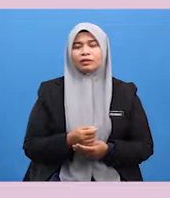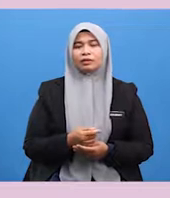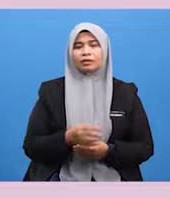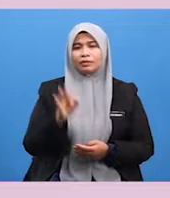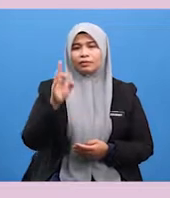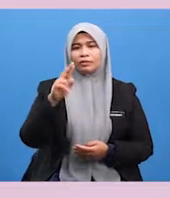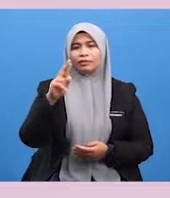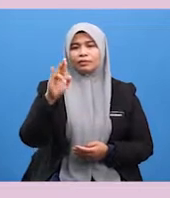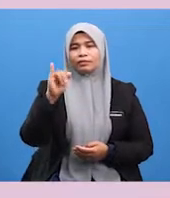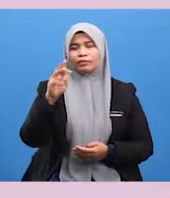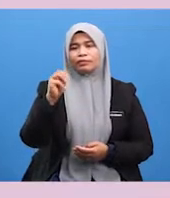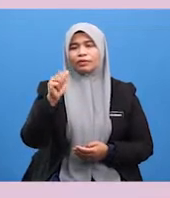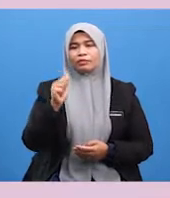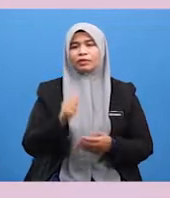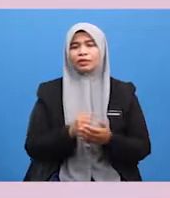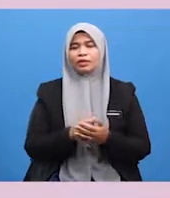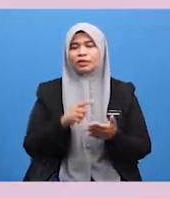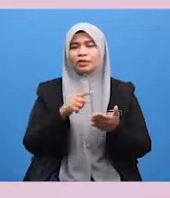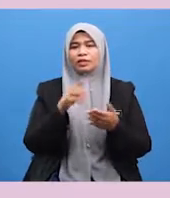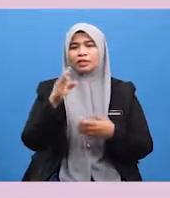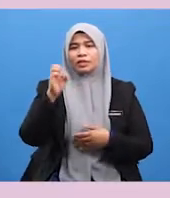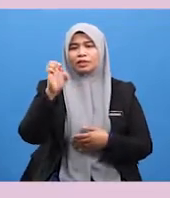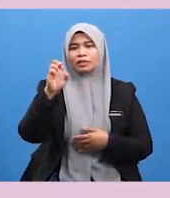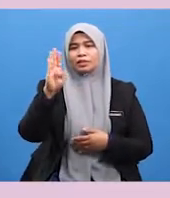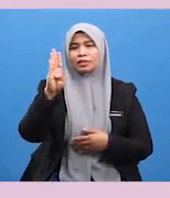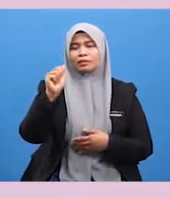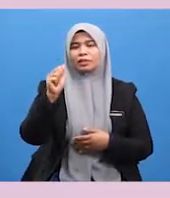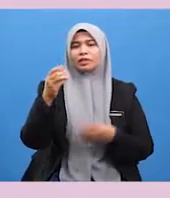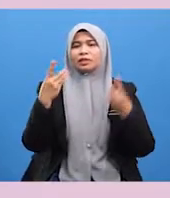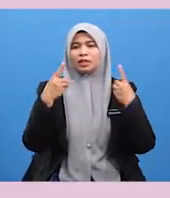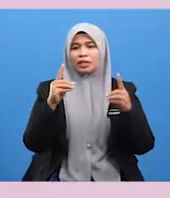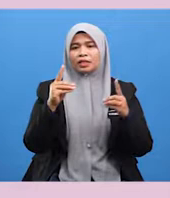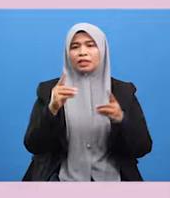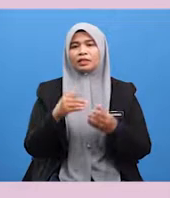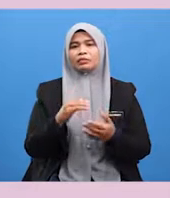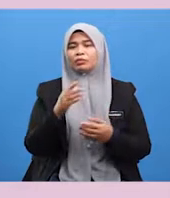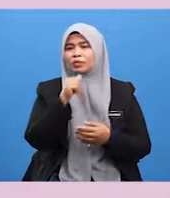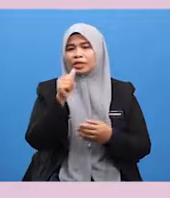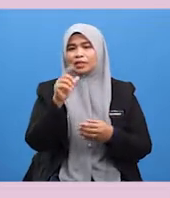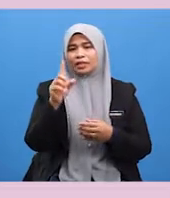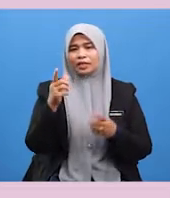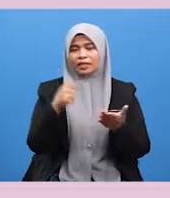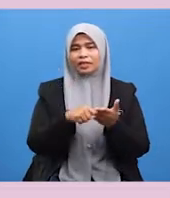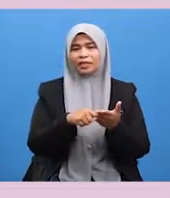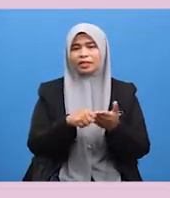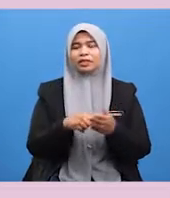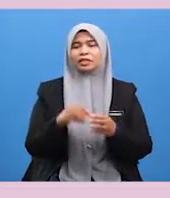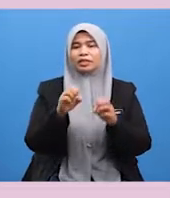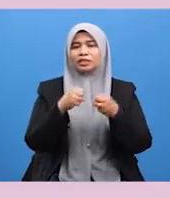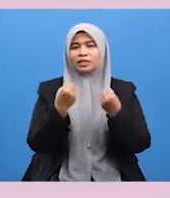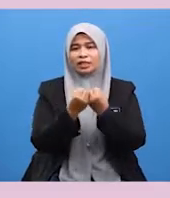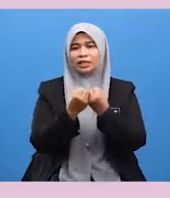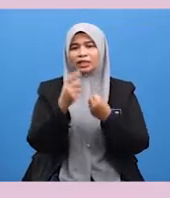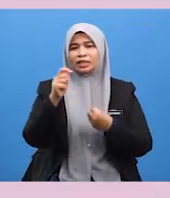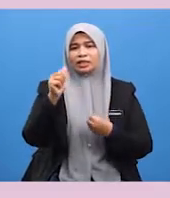firma serba dagang internasional Kuala Lumpur ini bukan lagi anak syarikat Tan, bahkan telah berdiri